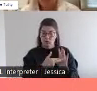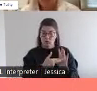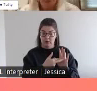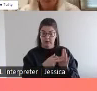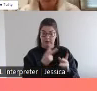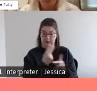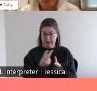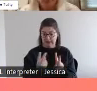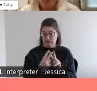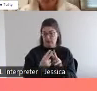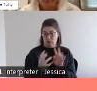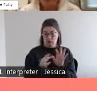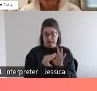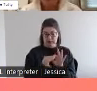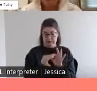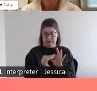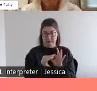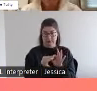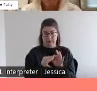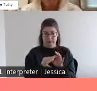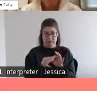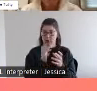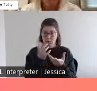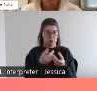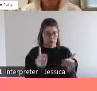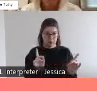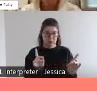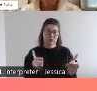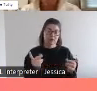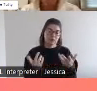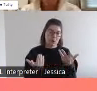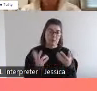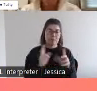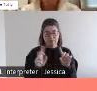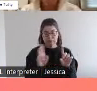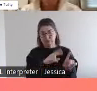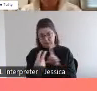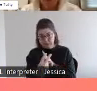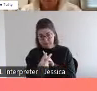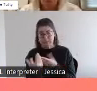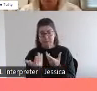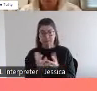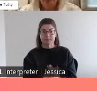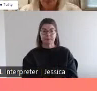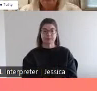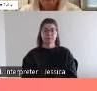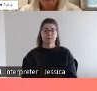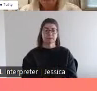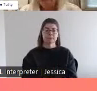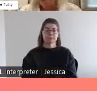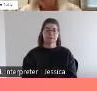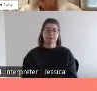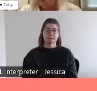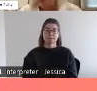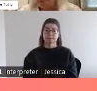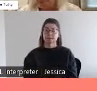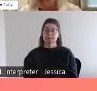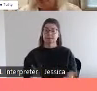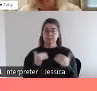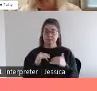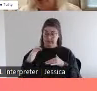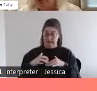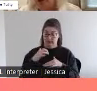les leaders confessionnels ne reçoivent pas vraiment de formation en WC et leur rôle consiste